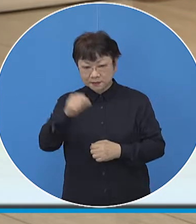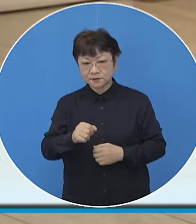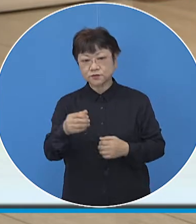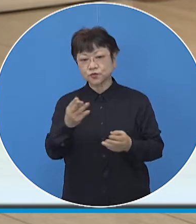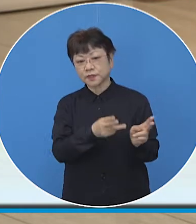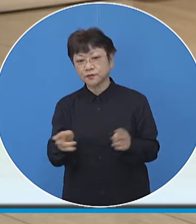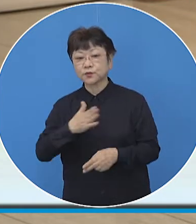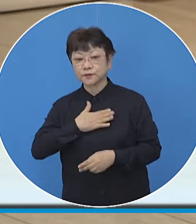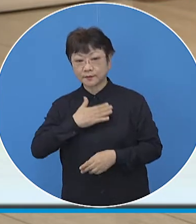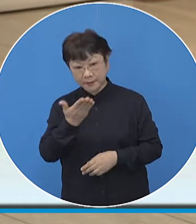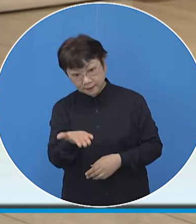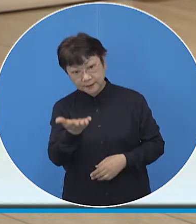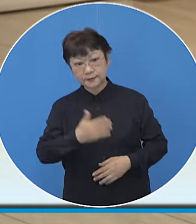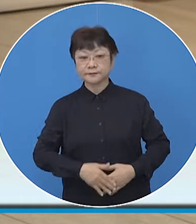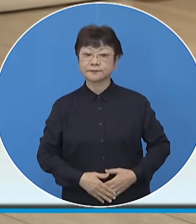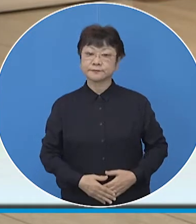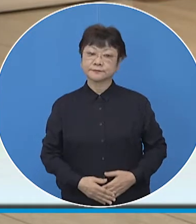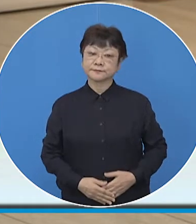しょうか。